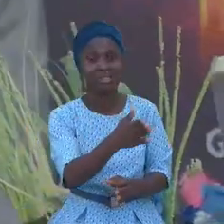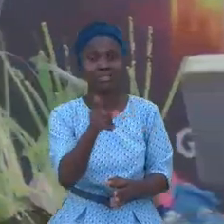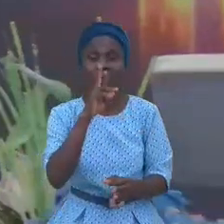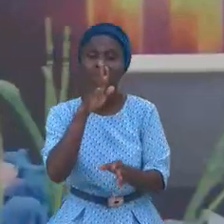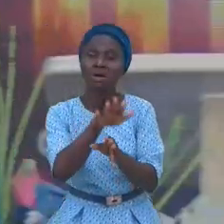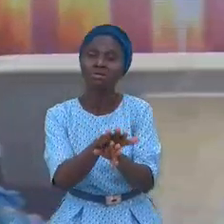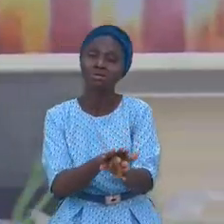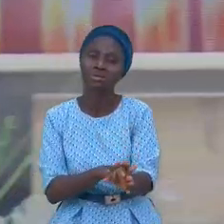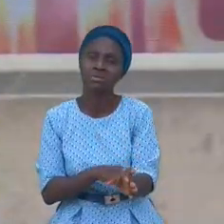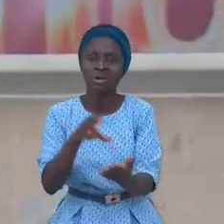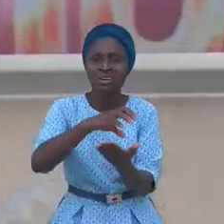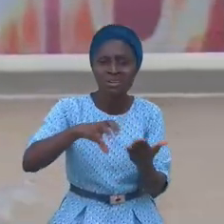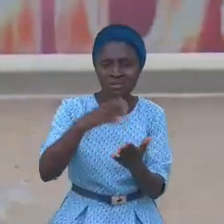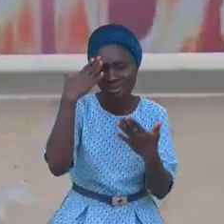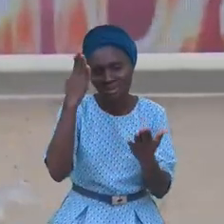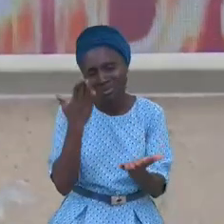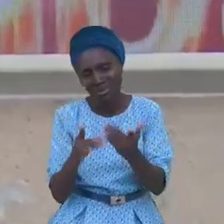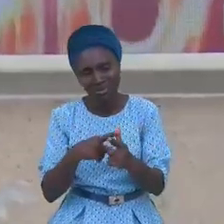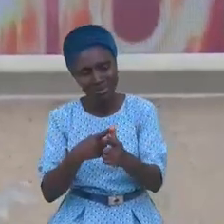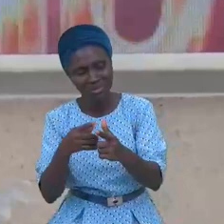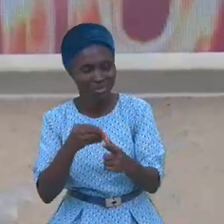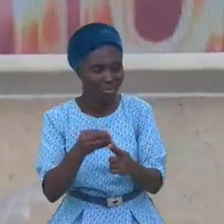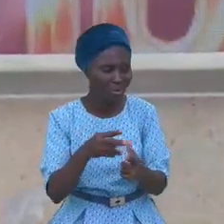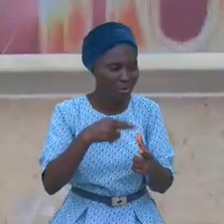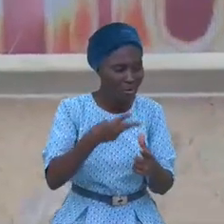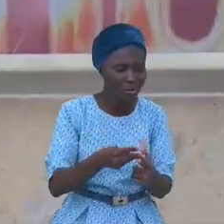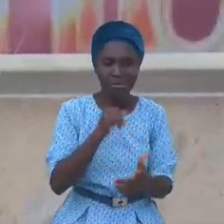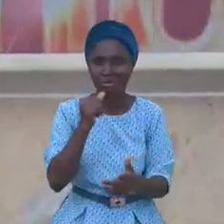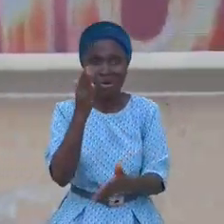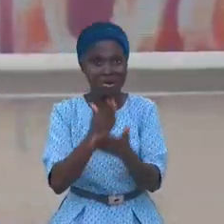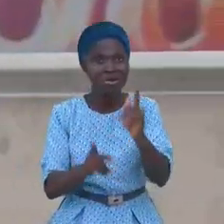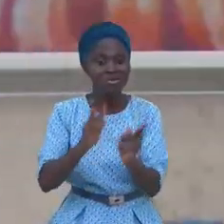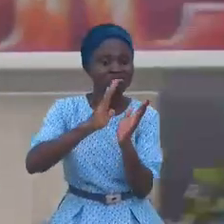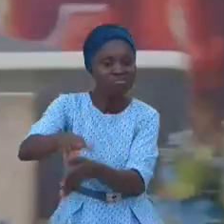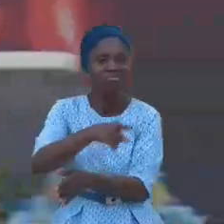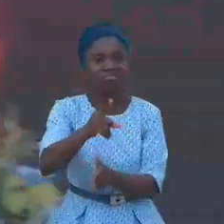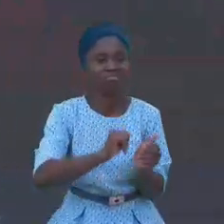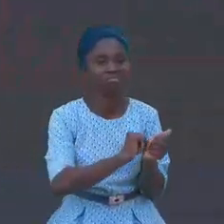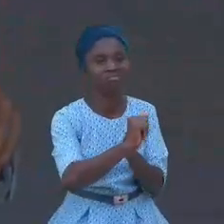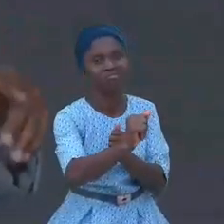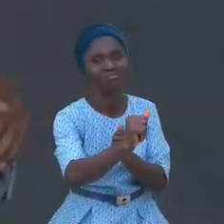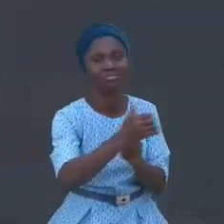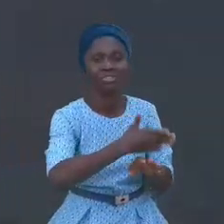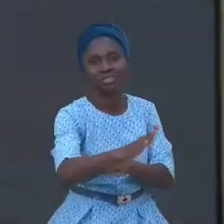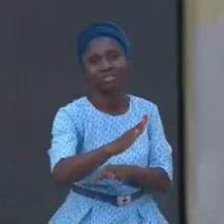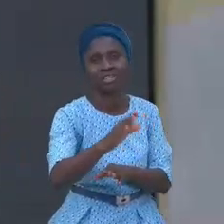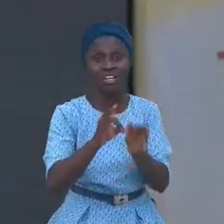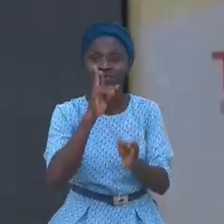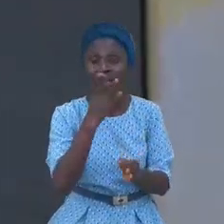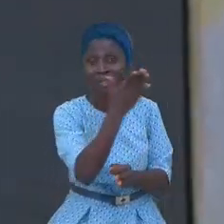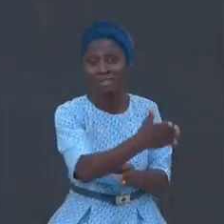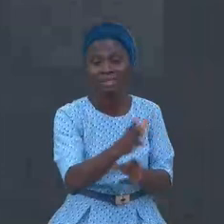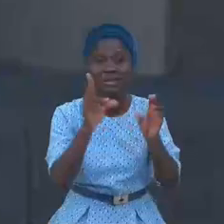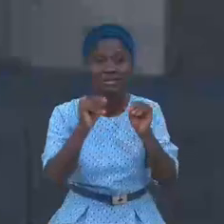pas, je ne sais pas si j'ai envie d'avancer ou pas. Et les gens te dépassent. Si tu es là, il n'y a aucune lueur sur